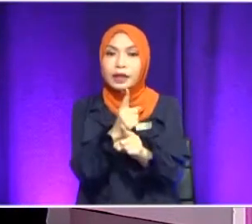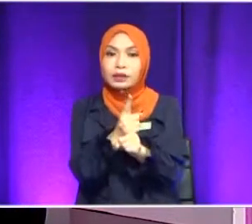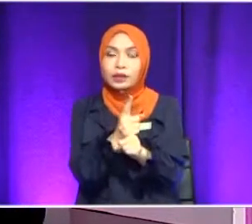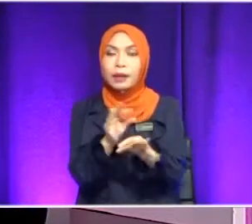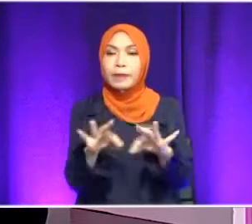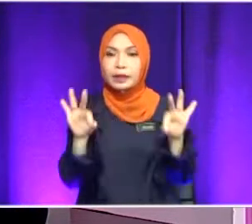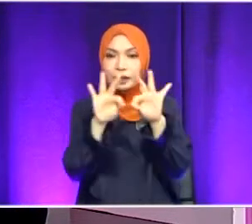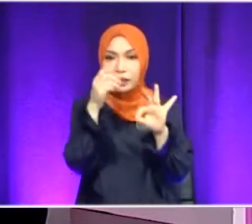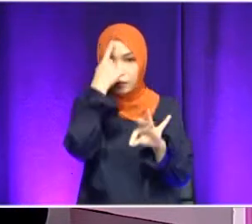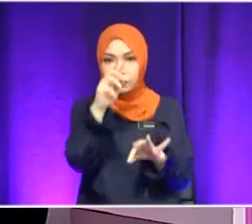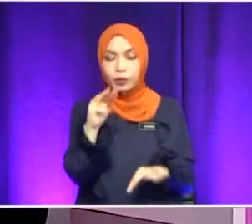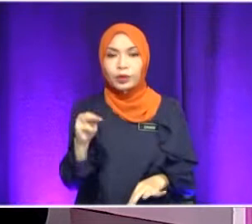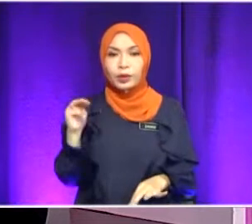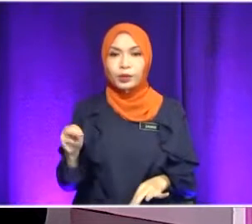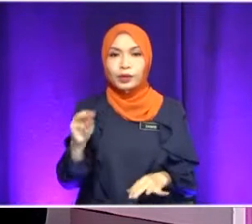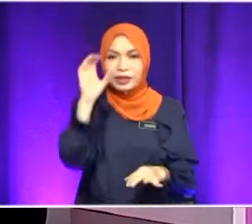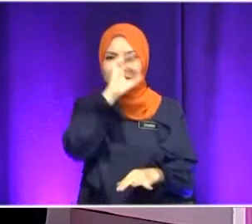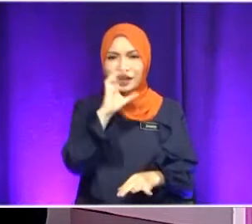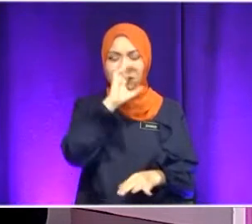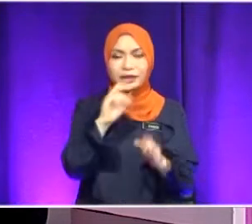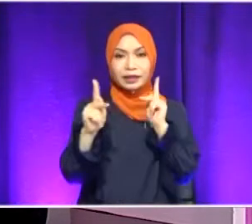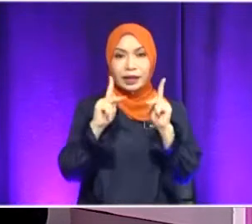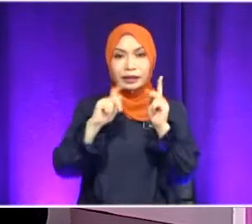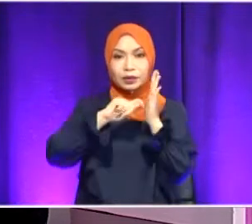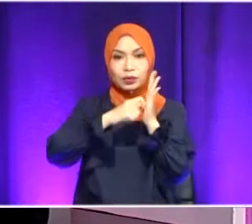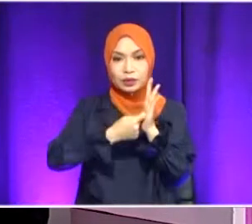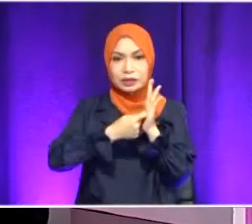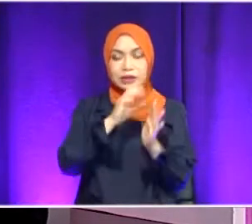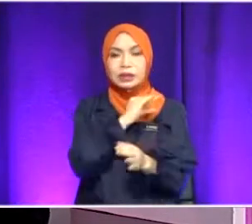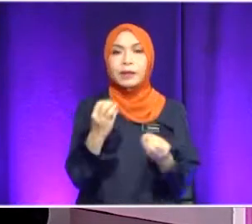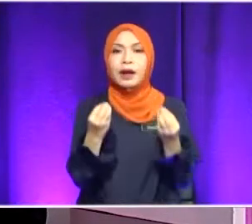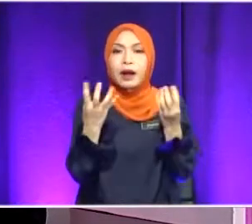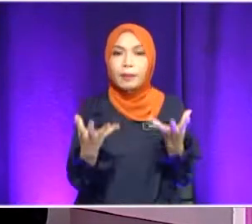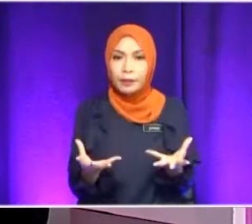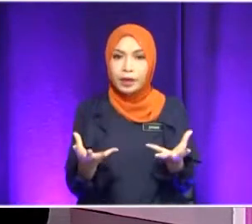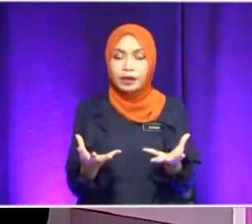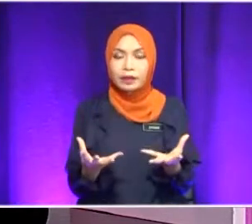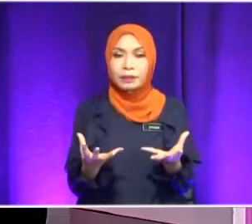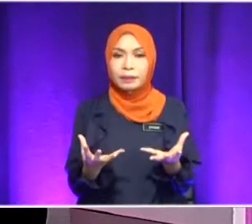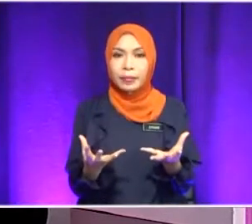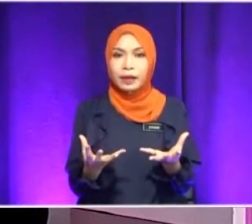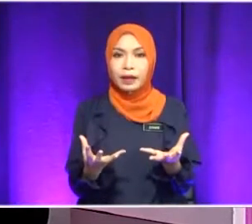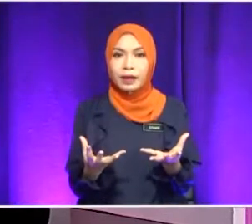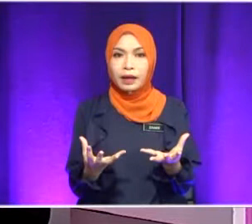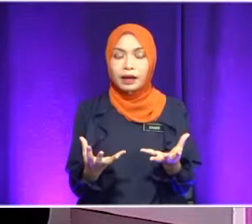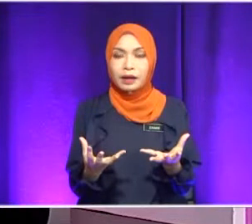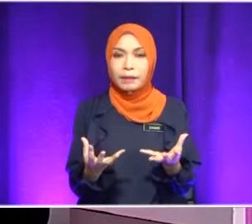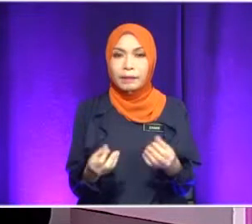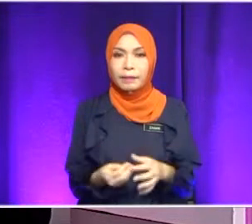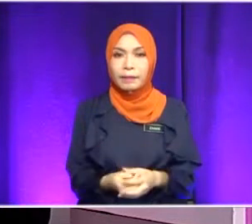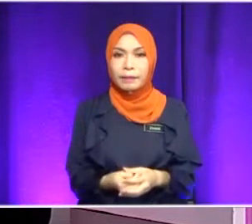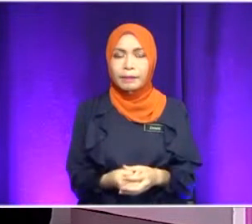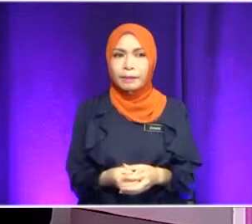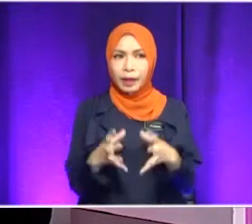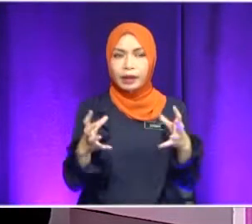murid-murid cari kata kunci dari berapa banyak kehendak soal dan tuh bergantung pada mereka yang diberi bahan-bahannya pelajar